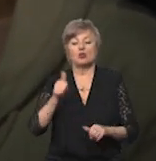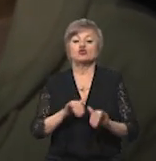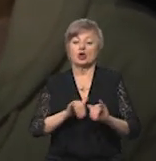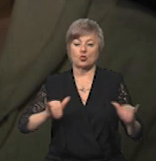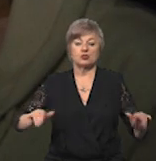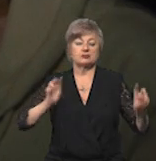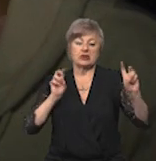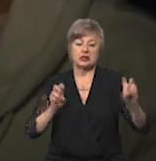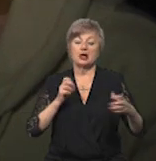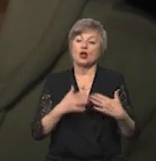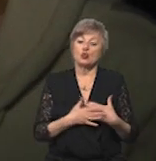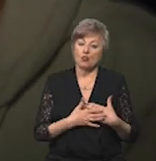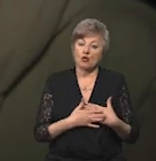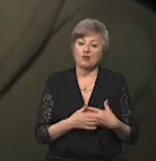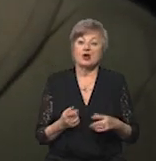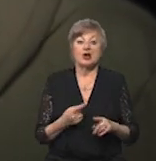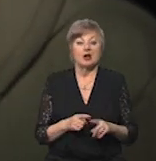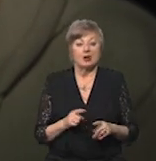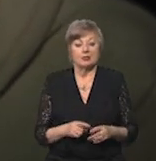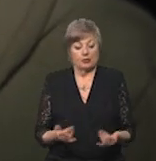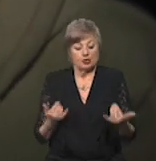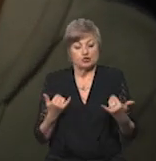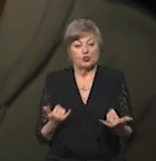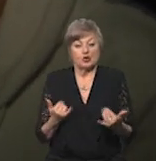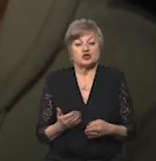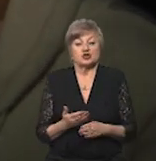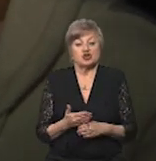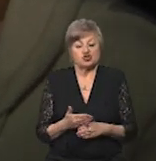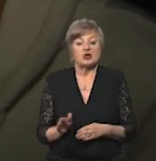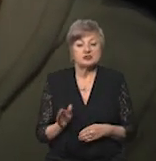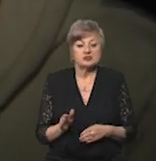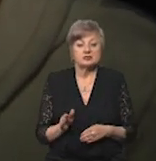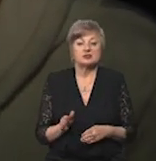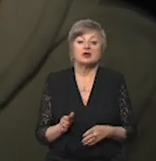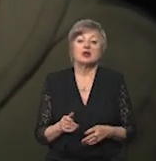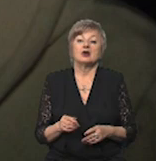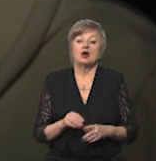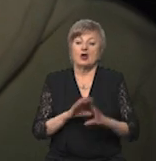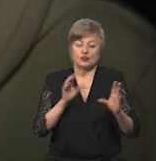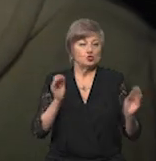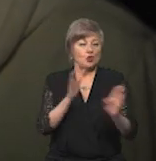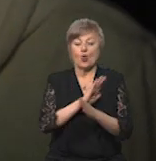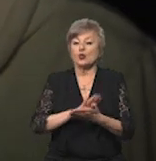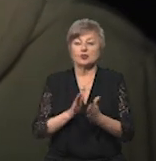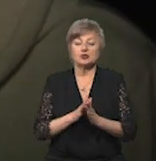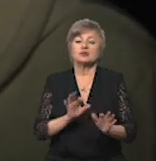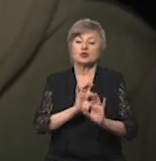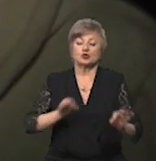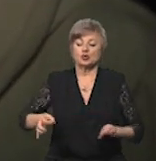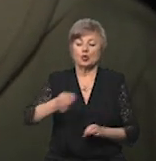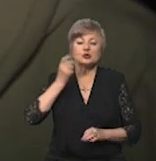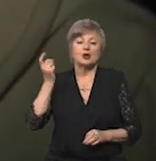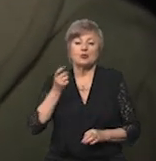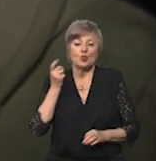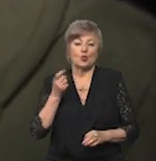так, любов. Ну, в наш час сучасний, ну, невід'ємна частина. Дуже задоволені. Сама атмосфера чудова. Острів Хортиця, всі на